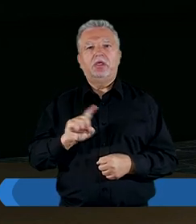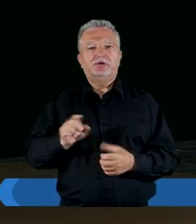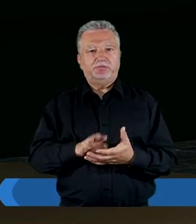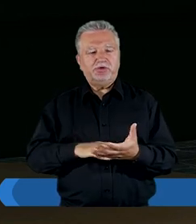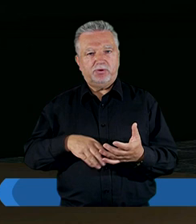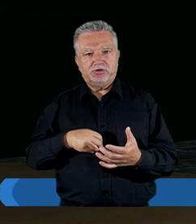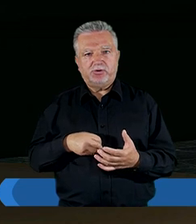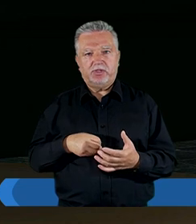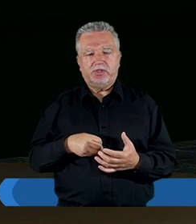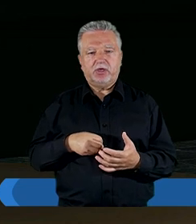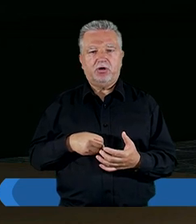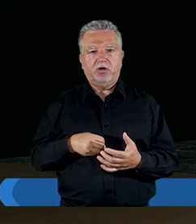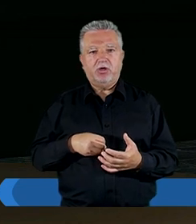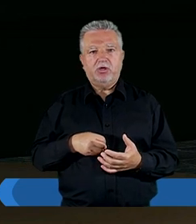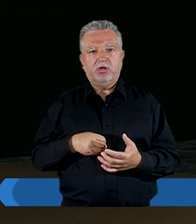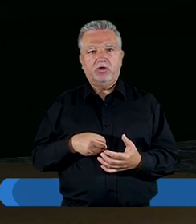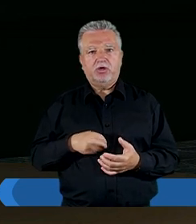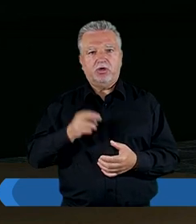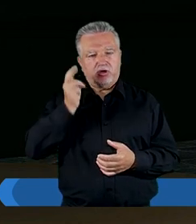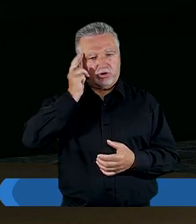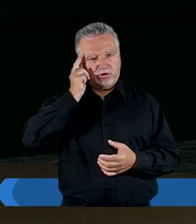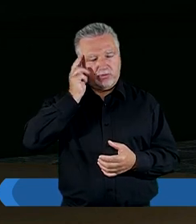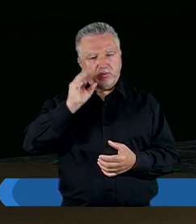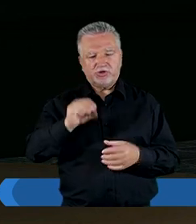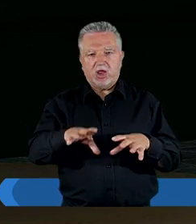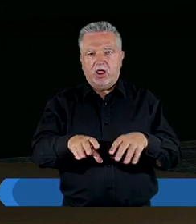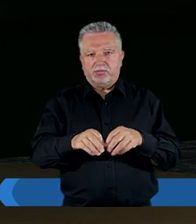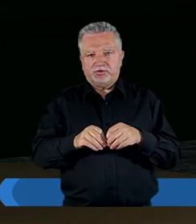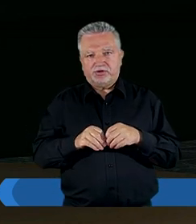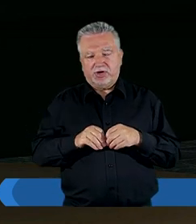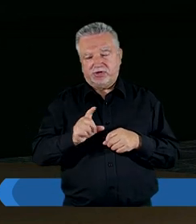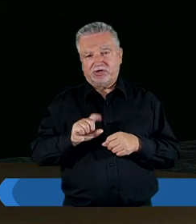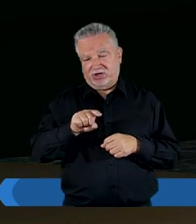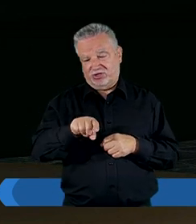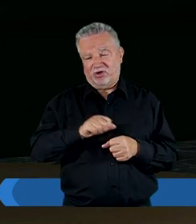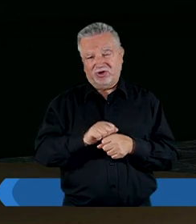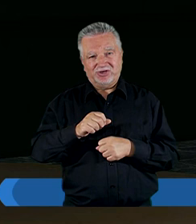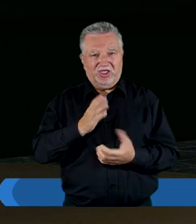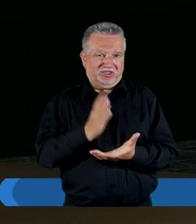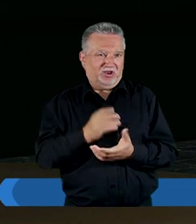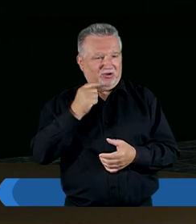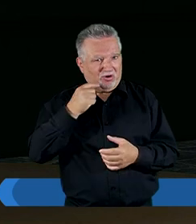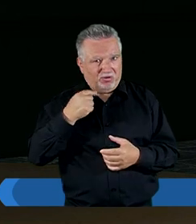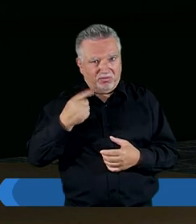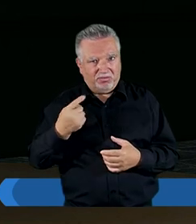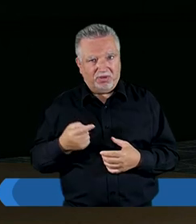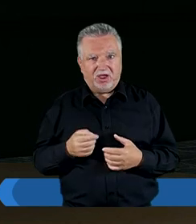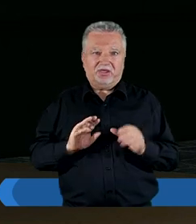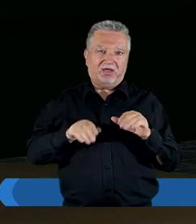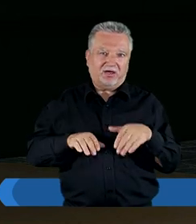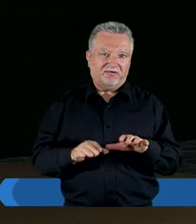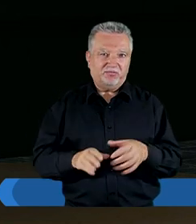Biblii wynika, że przyjęcie, że to jest mit, że działanie szatana to jest tylko wyłącznie mit, że to jest tylko